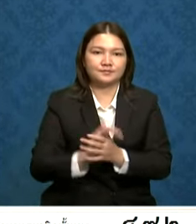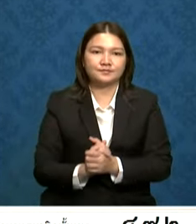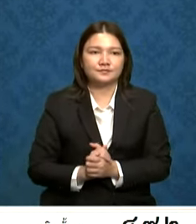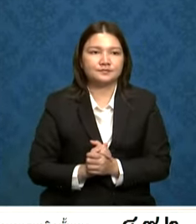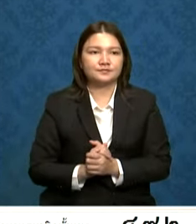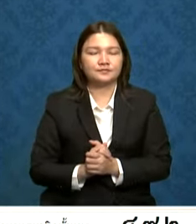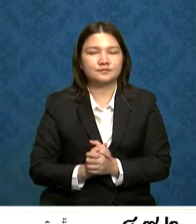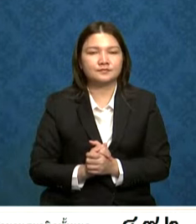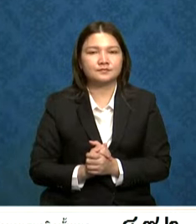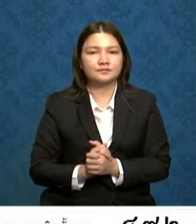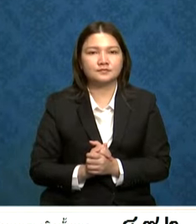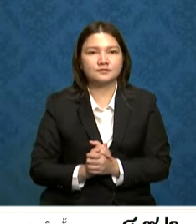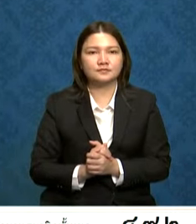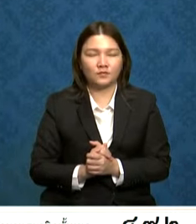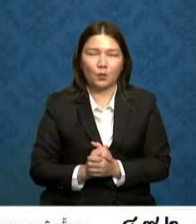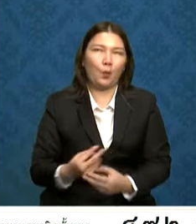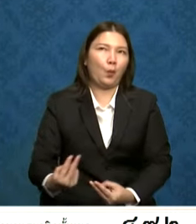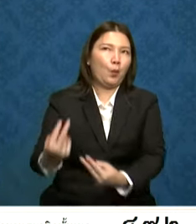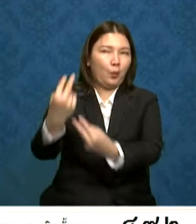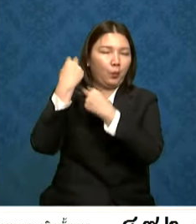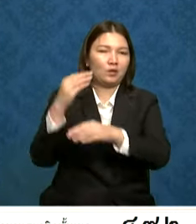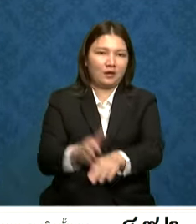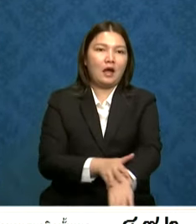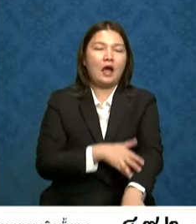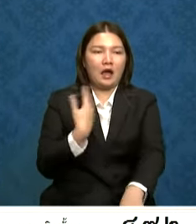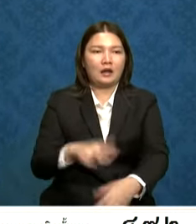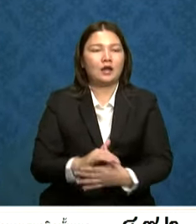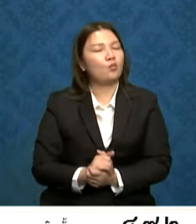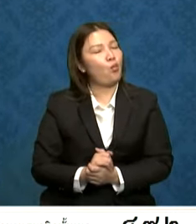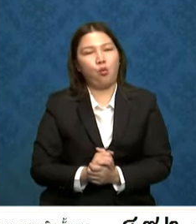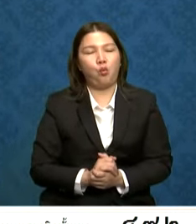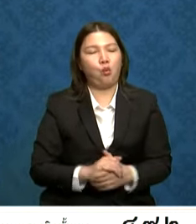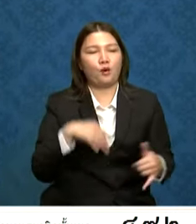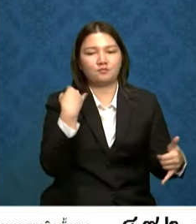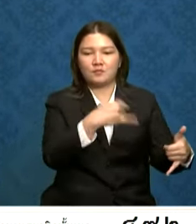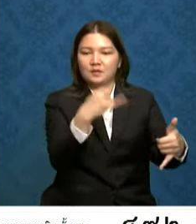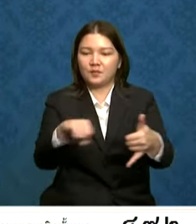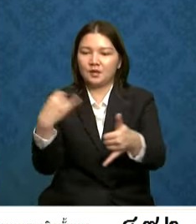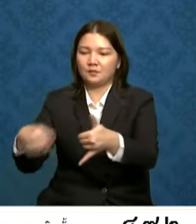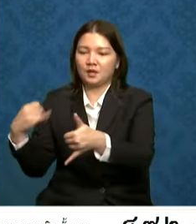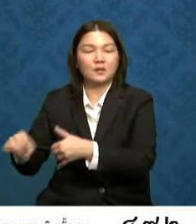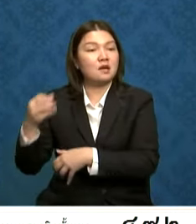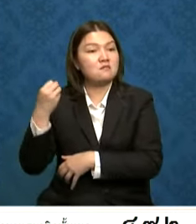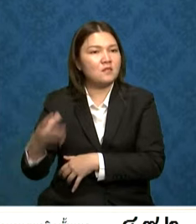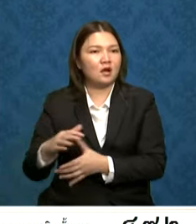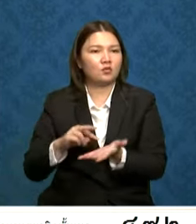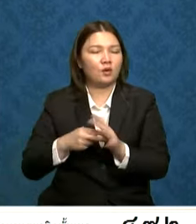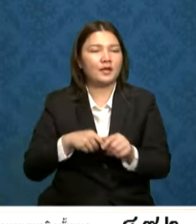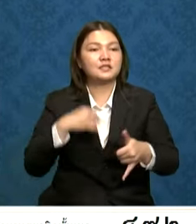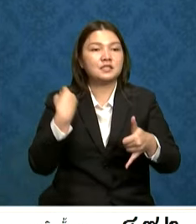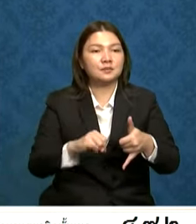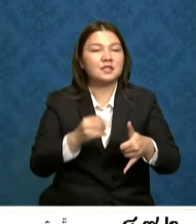2548ซึ่งเกิดมานานแล้วมีคดีเกี่ยวข้องมากมายทั้งที่เป็นคดีหลักคดี